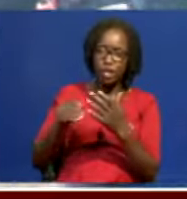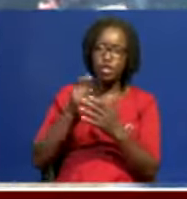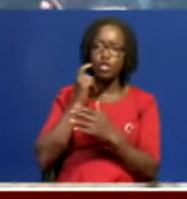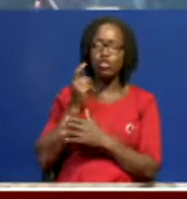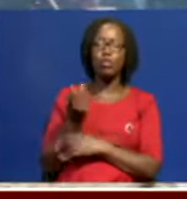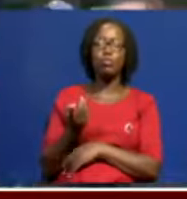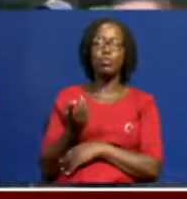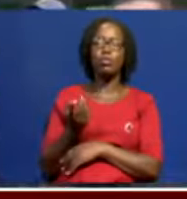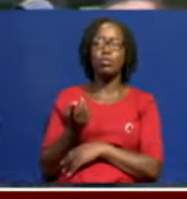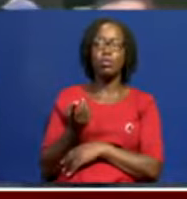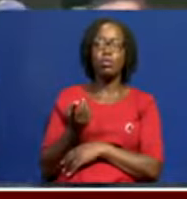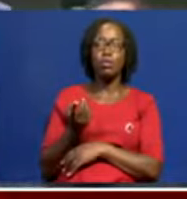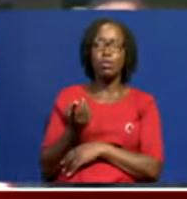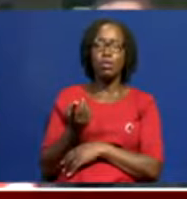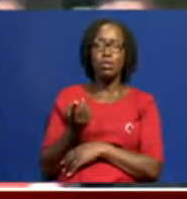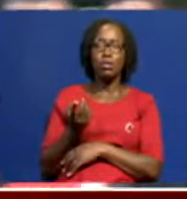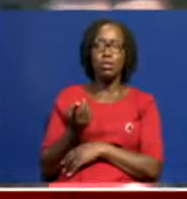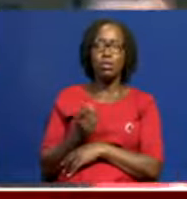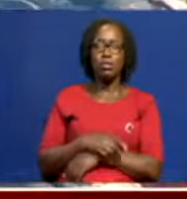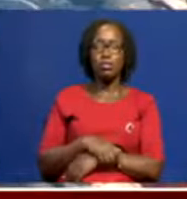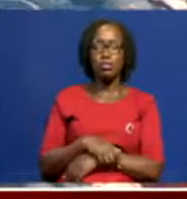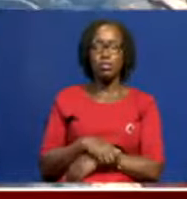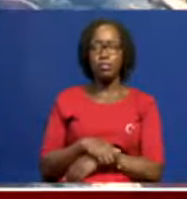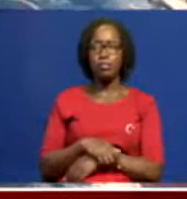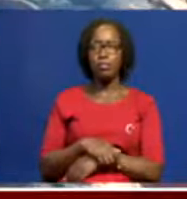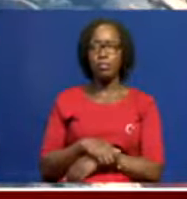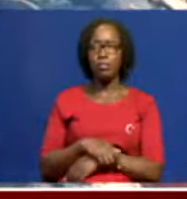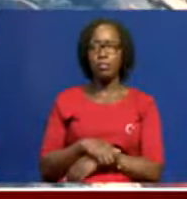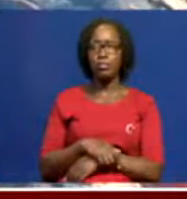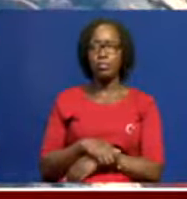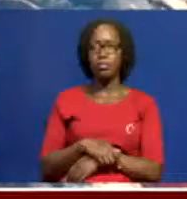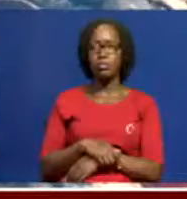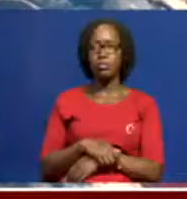hayo kwa nia ya kuchukua vyuma chakavu.